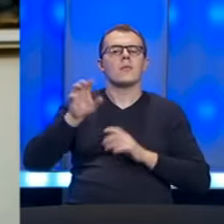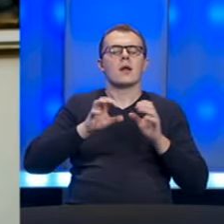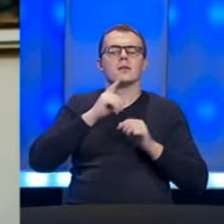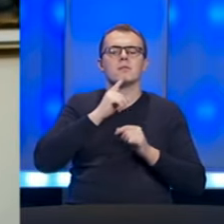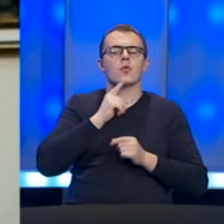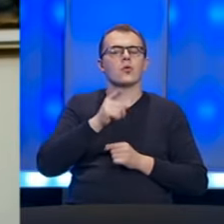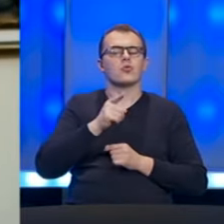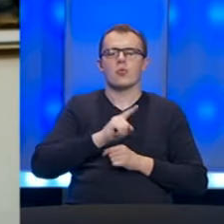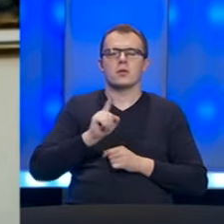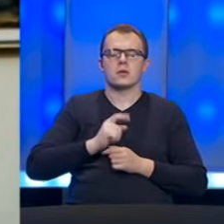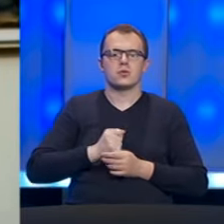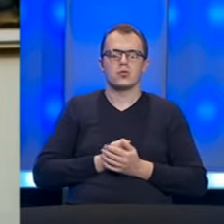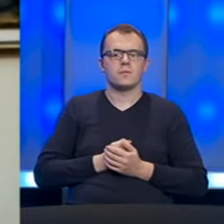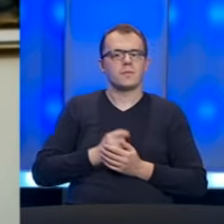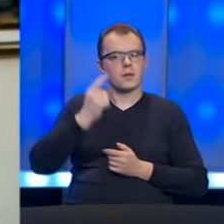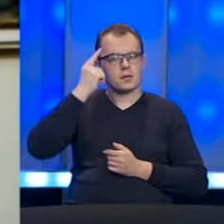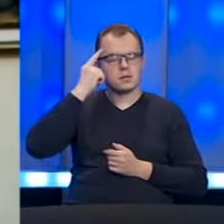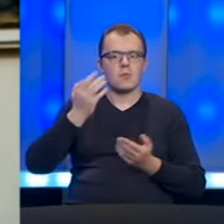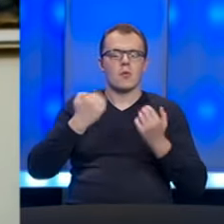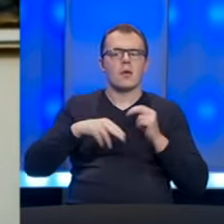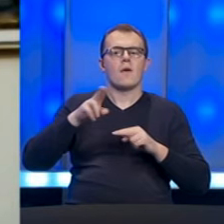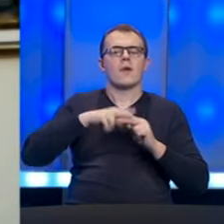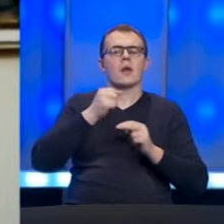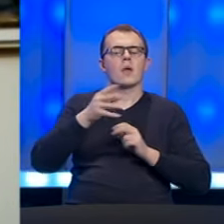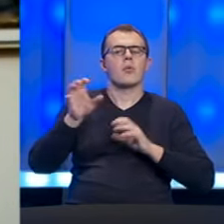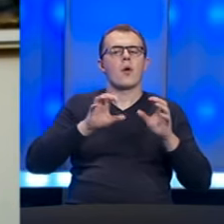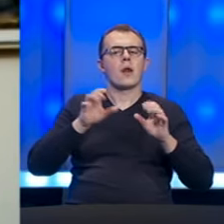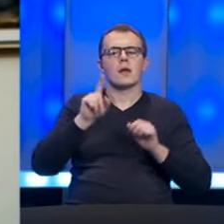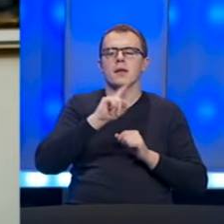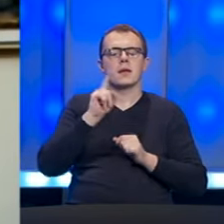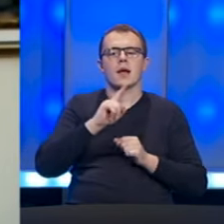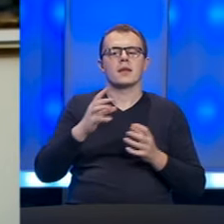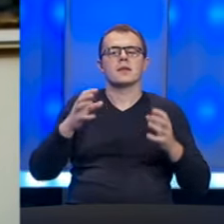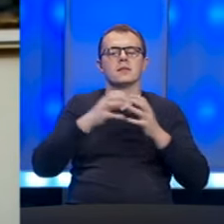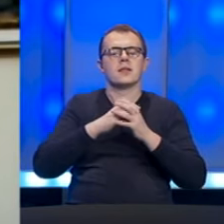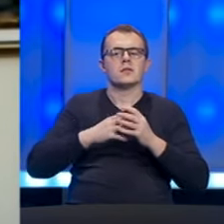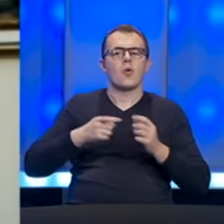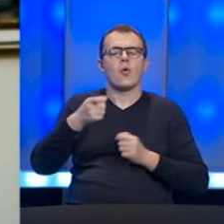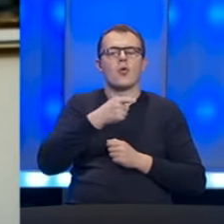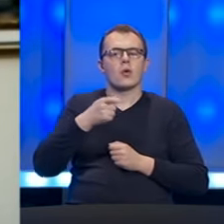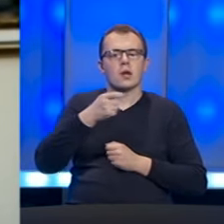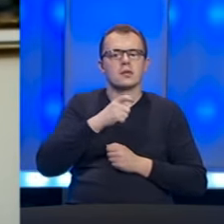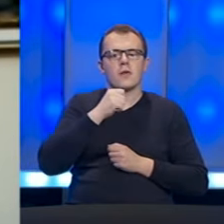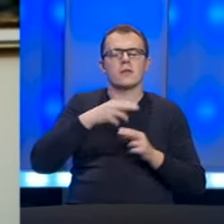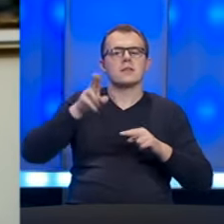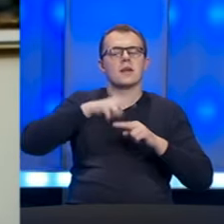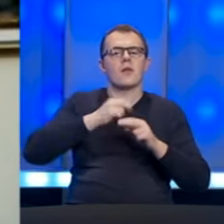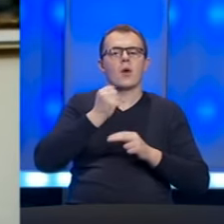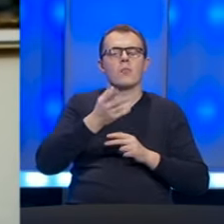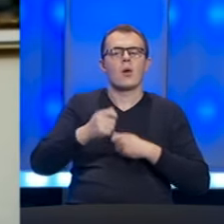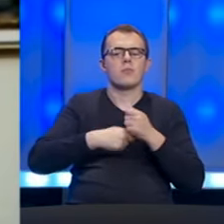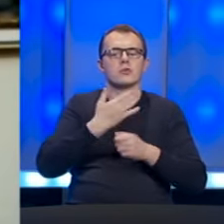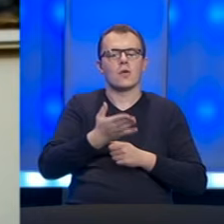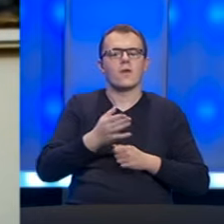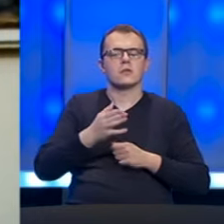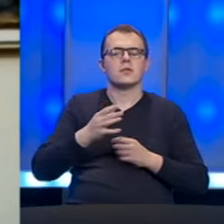koji to nisu. Znamo da veliki broj radnika nije sindikalno organizovan, da se kod velikog broja poslodavaca